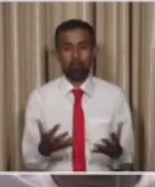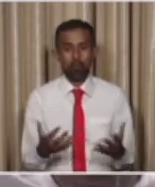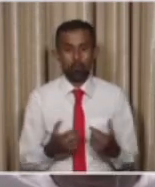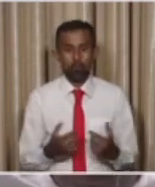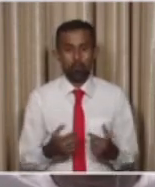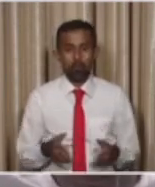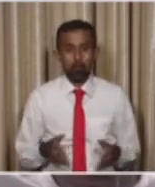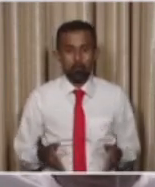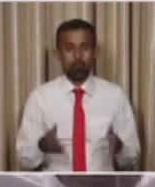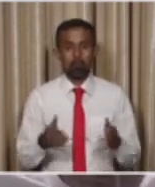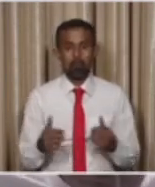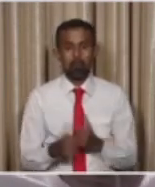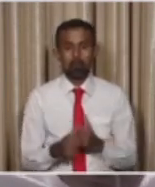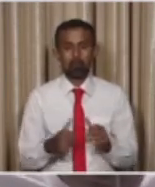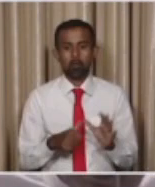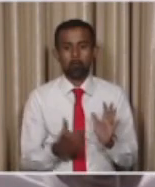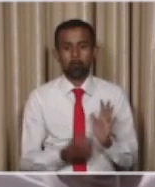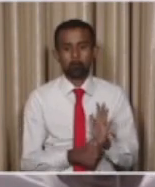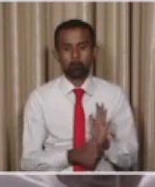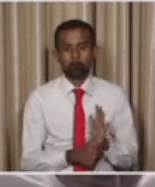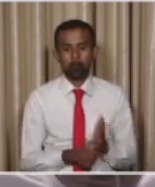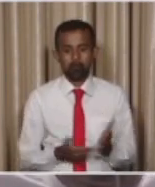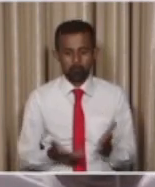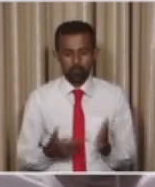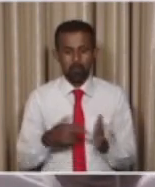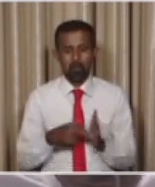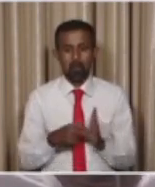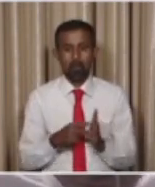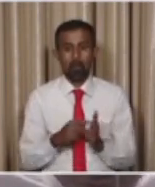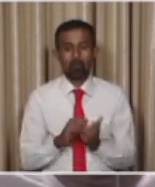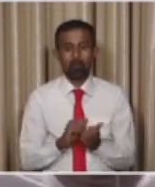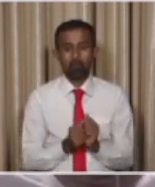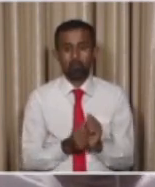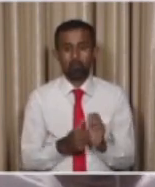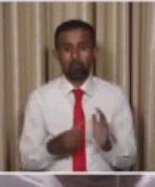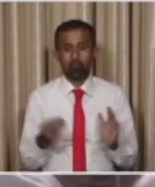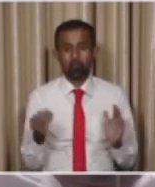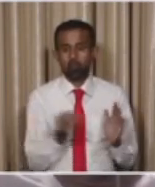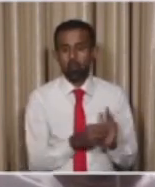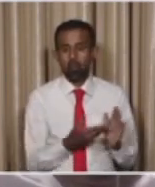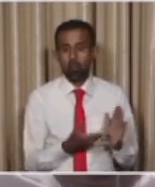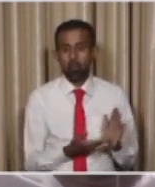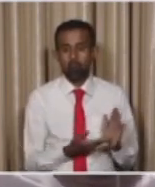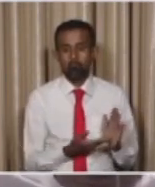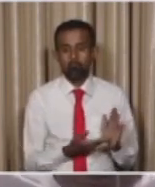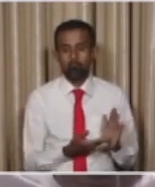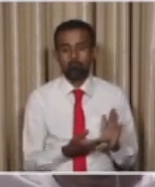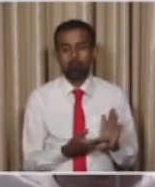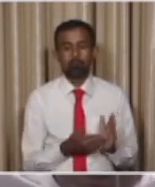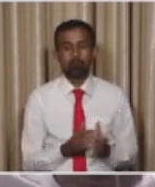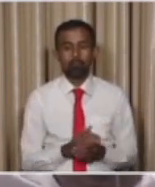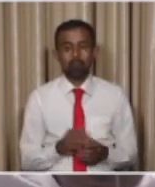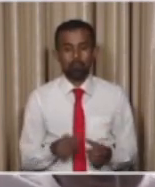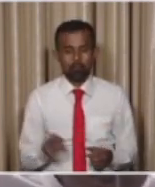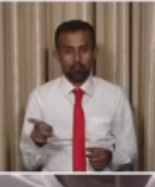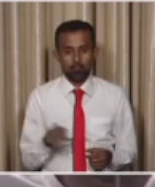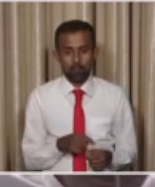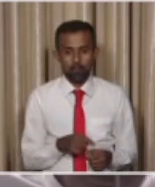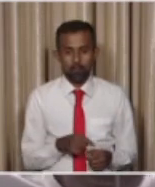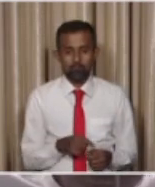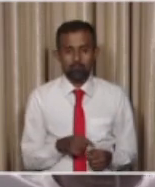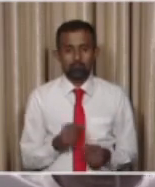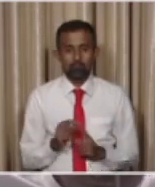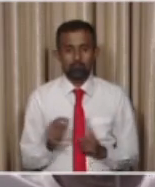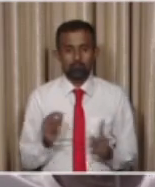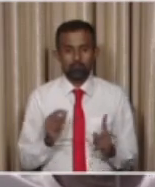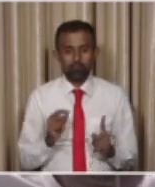හරි ගස්සන පනතක් තමයි මේ ආර්ථික ප්‍රතිසංස්කරණ පනත තුළ ගැබ්බෙමින් තියෙන්නේ. ඒක නිසා අද දවසේ එක පැත්තකින් බලනකම මේ